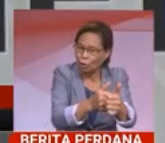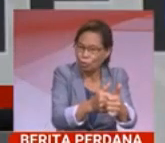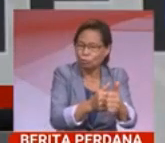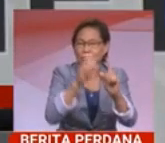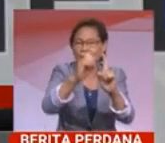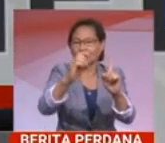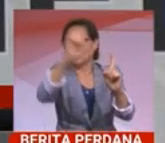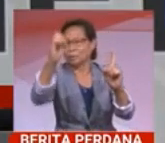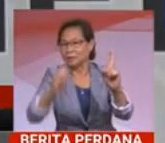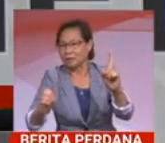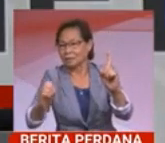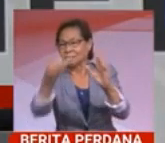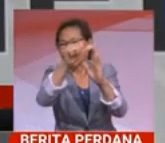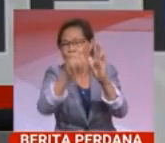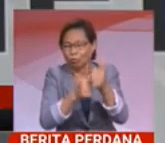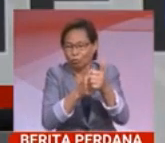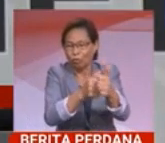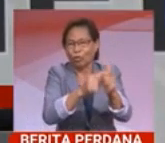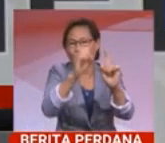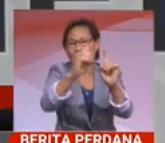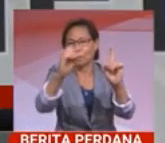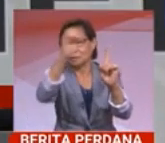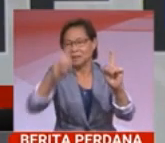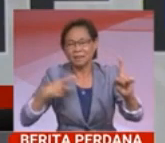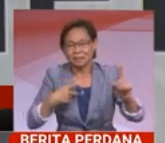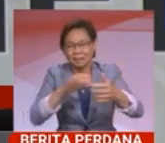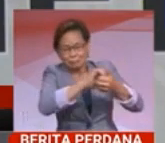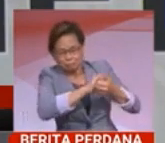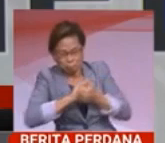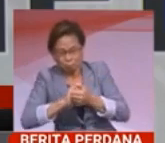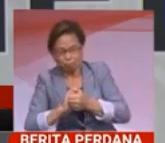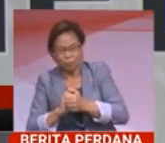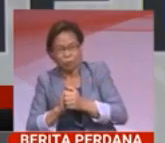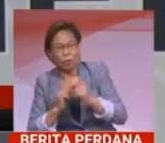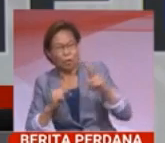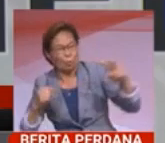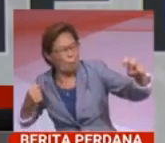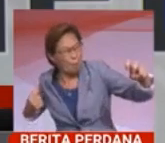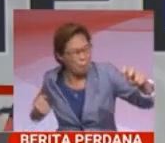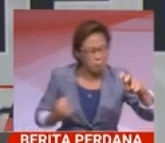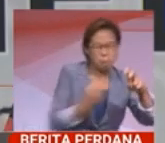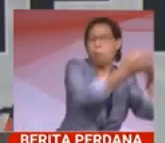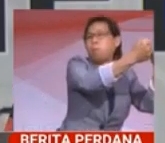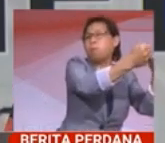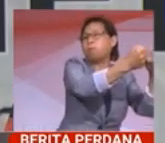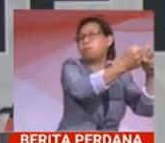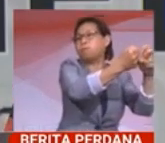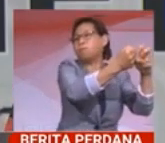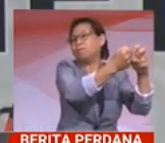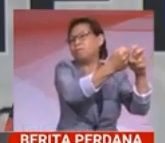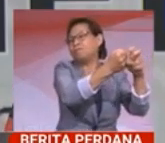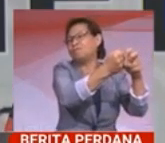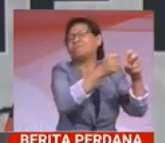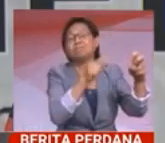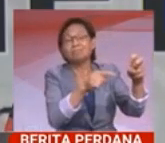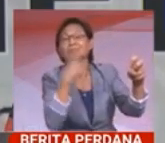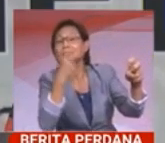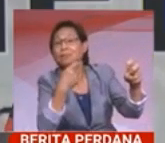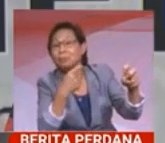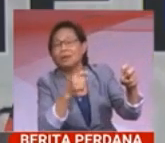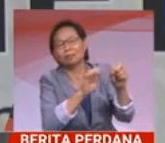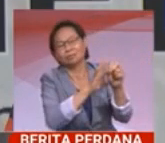100-108 tni kita dapat bersatu dalam peperangan terhadap musuh ini kita yang sama yaitu koit